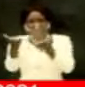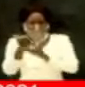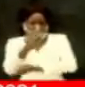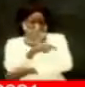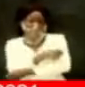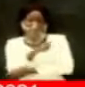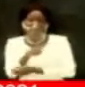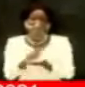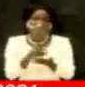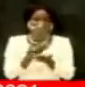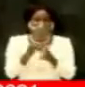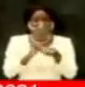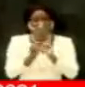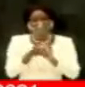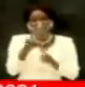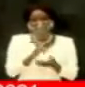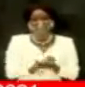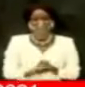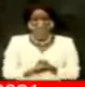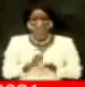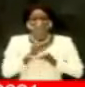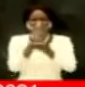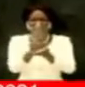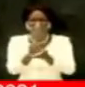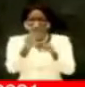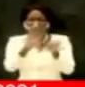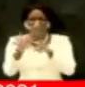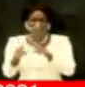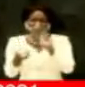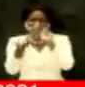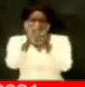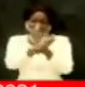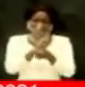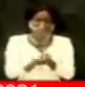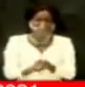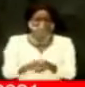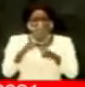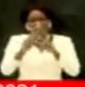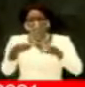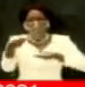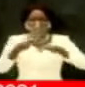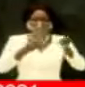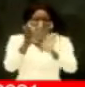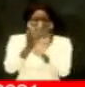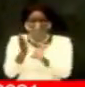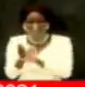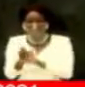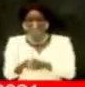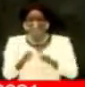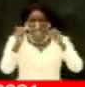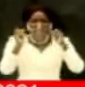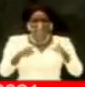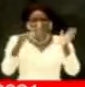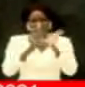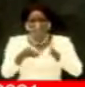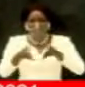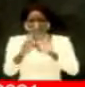katero ndithu tipangisa kuti mwina zinthu zisinthe komanso ma business zosiyanasiyana ndithu kuti Malawi athe